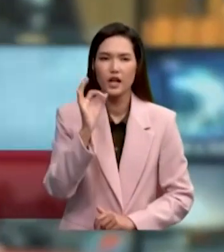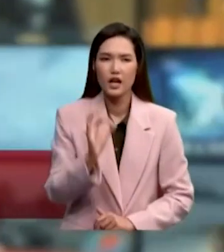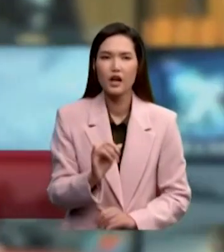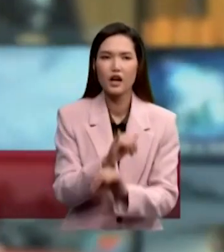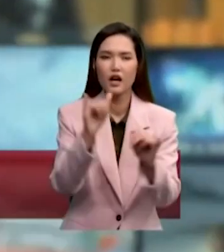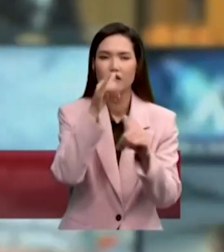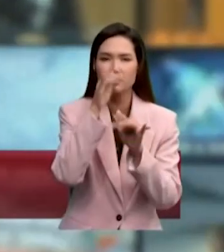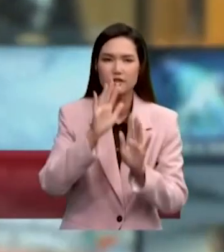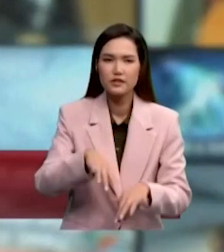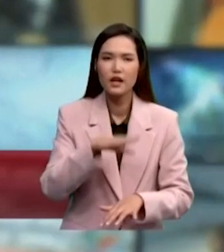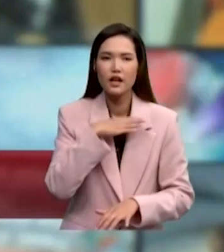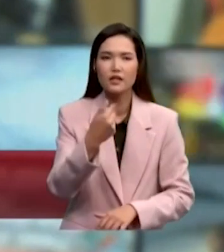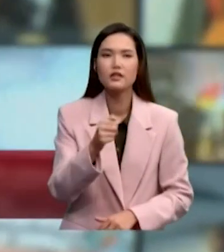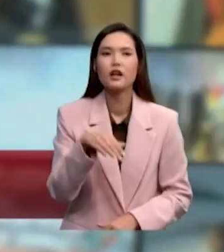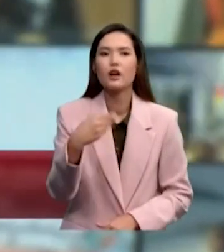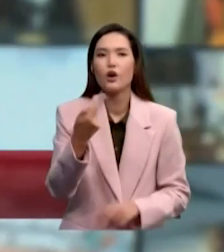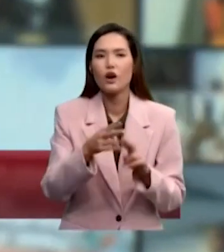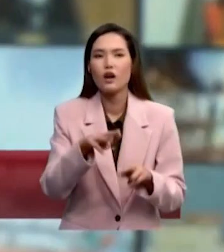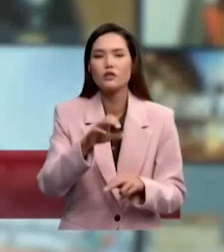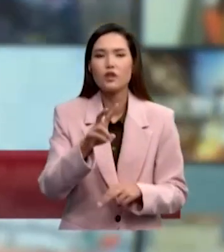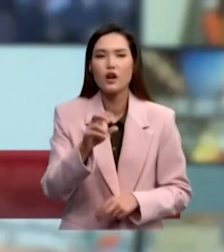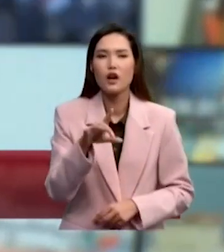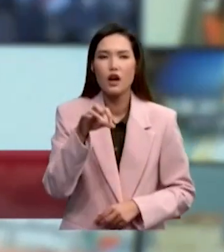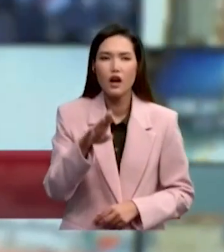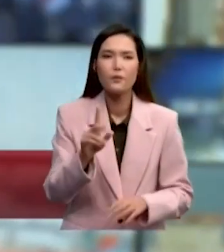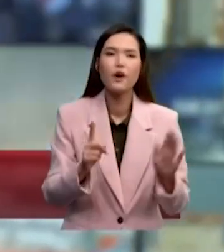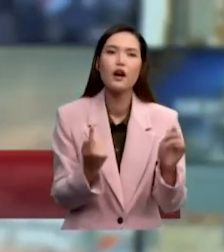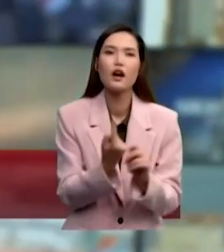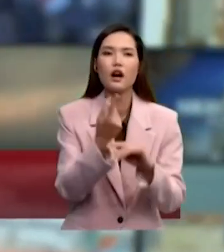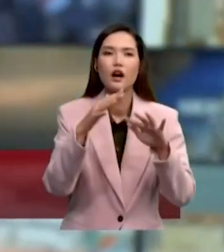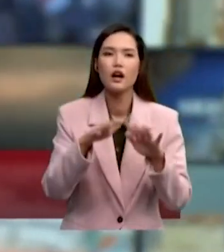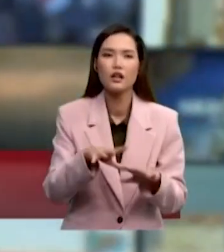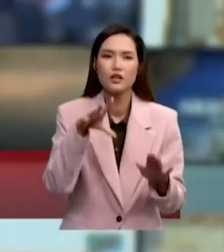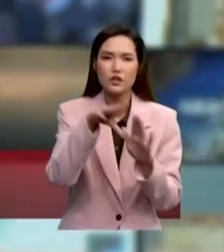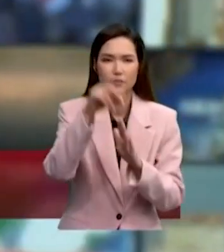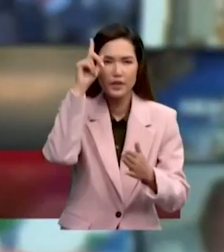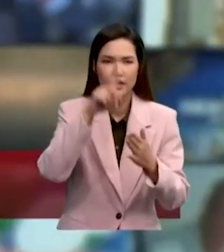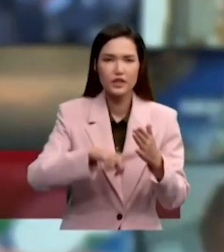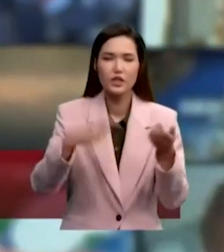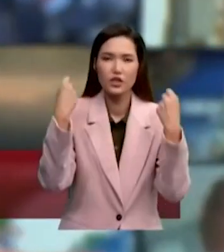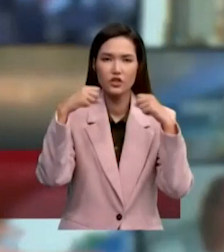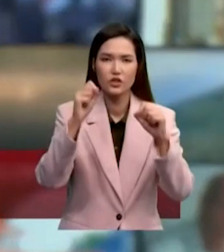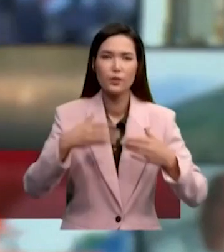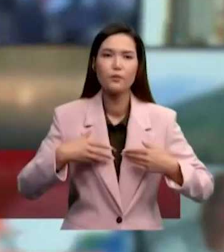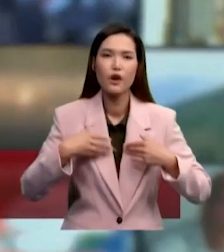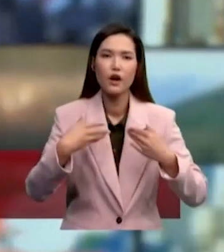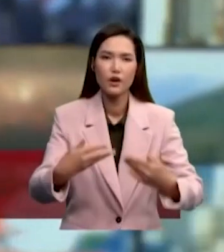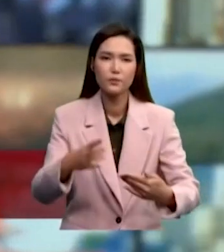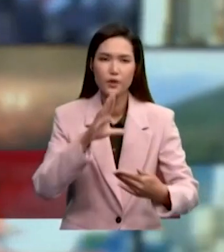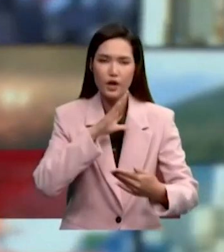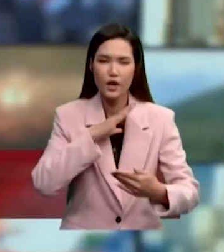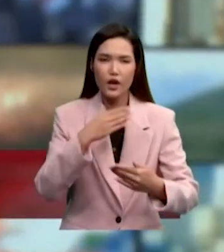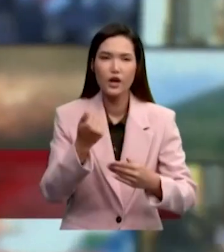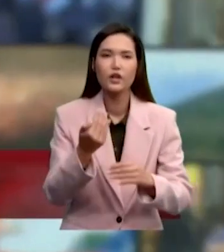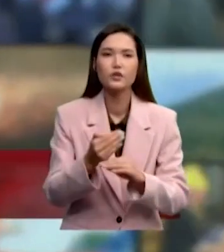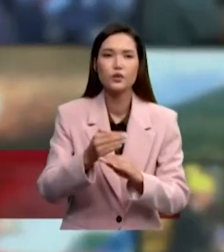аса алмады. Әріптесін Қасым Жомарт Тоқаев алғашқылардың бірі болып сенімді жеңісімен құттықтады. Саяси науқаннан